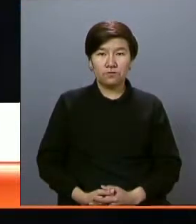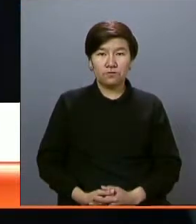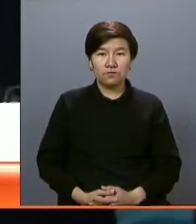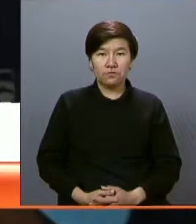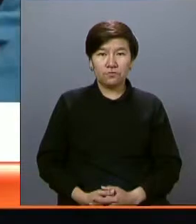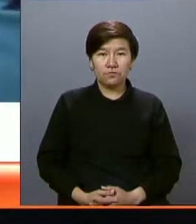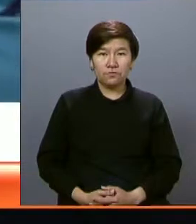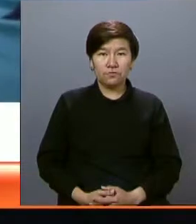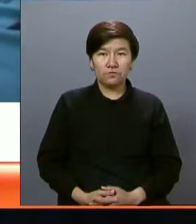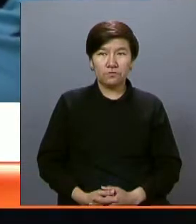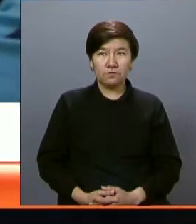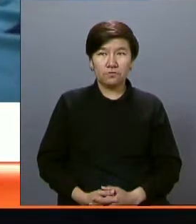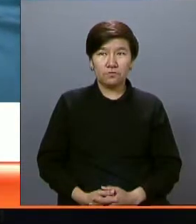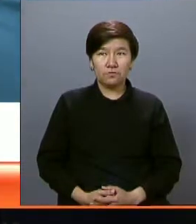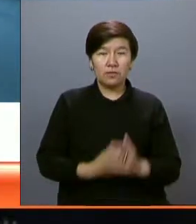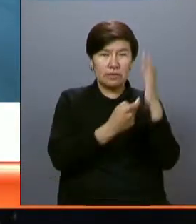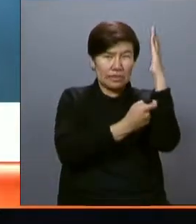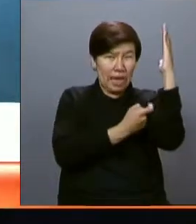การหยิบย่างเล